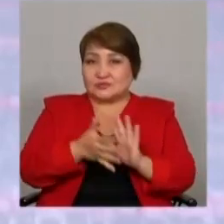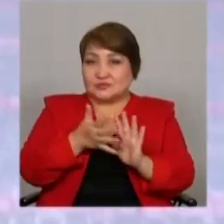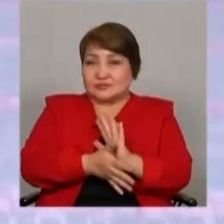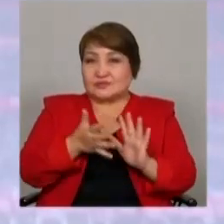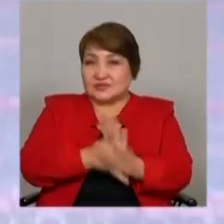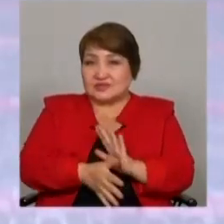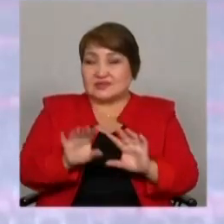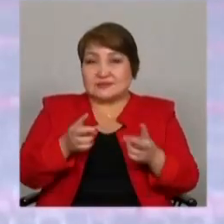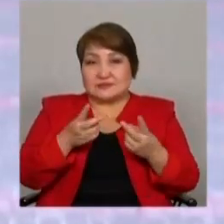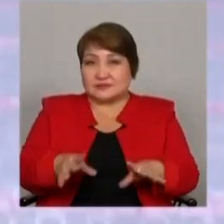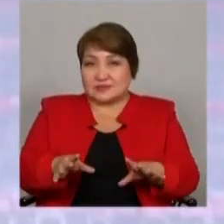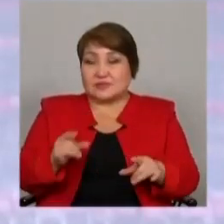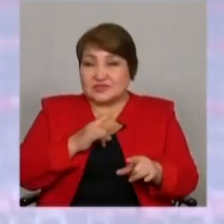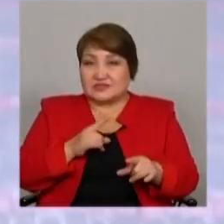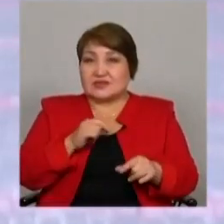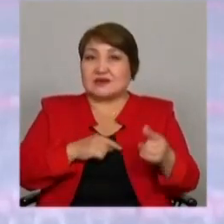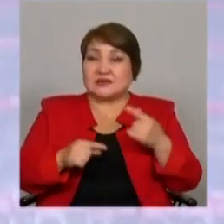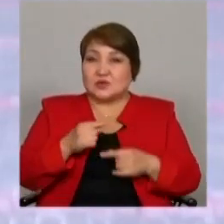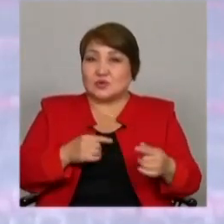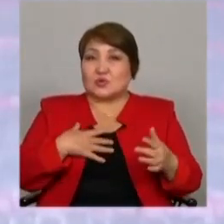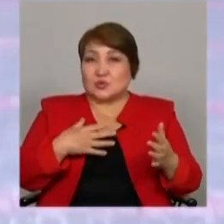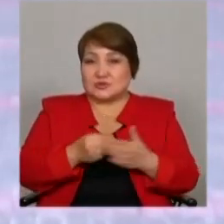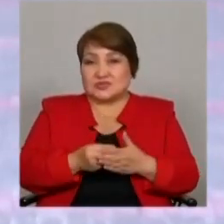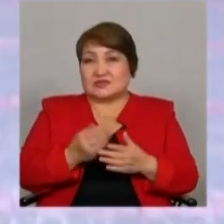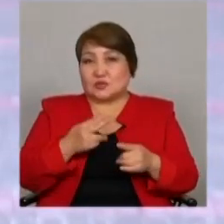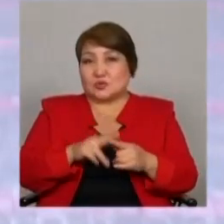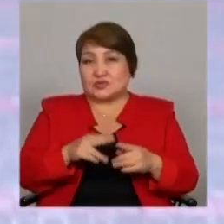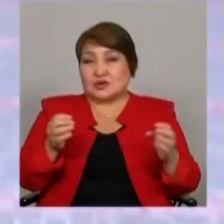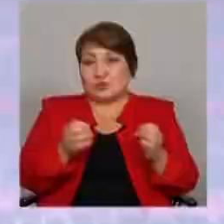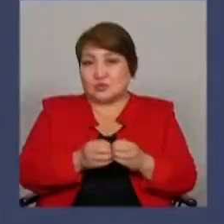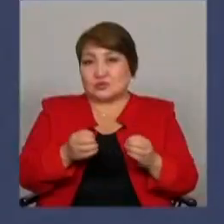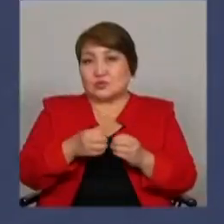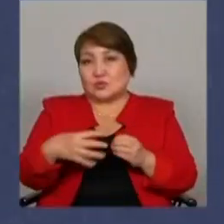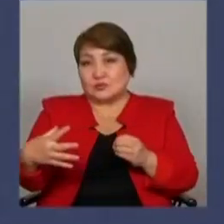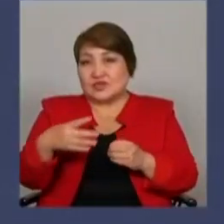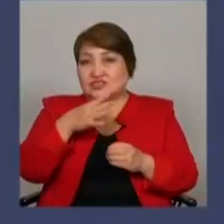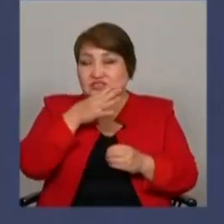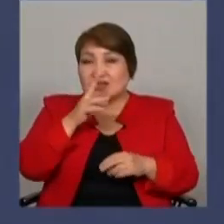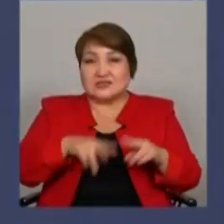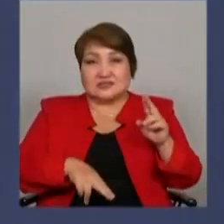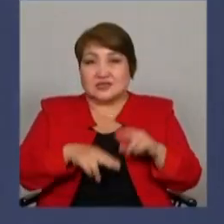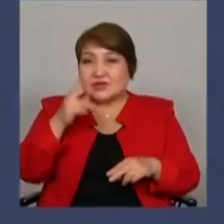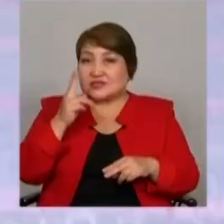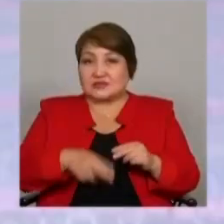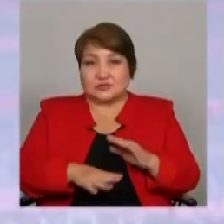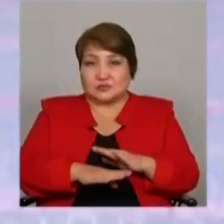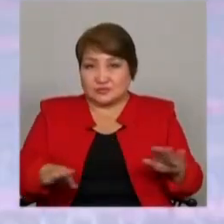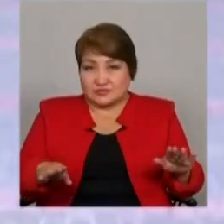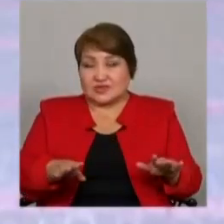етек жеңімізді жинап, өзіміздің осы 10 жылдап, 15 жылдап салынбай тұрған, орта жолда тоқтап